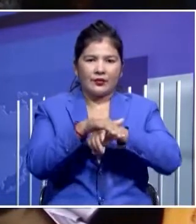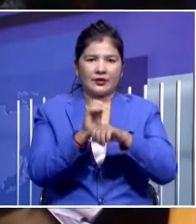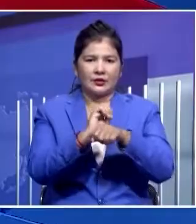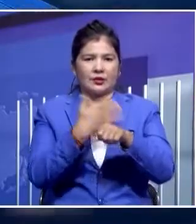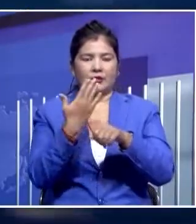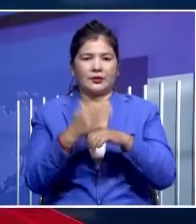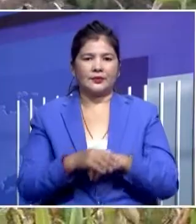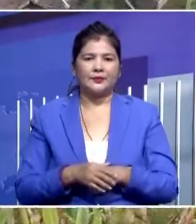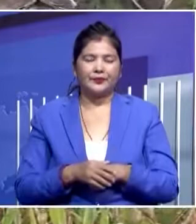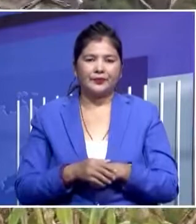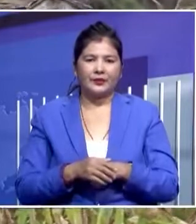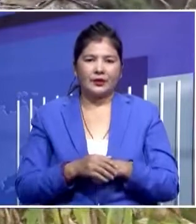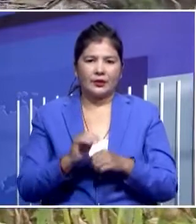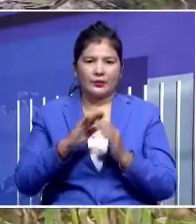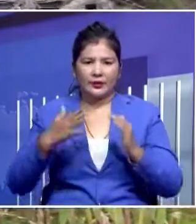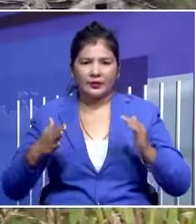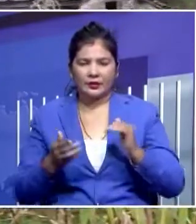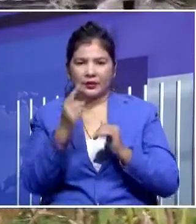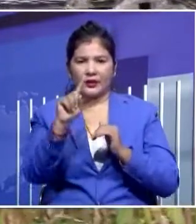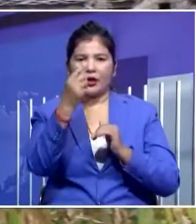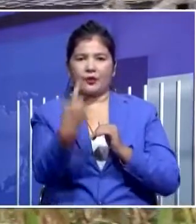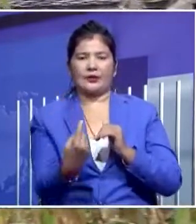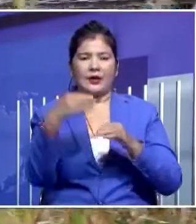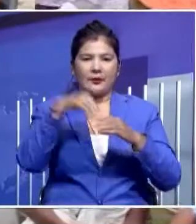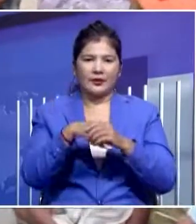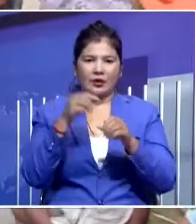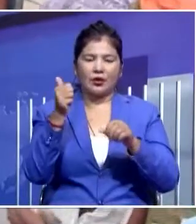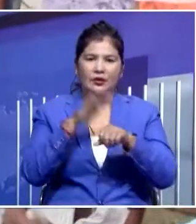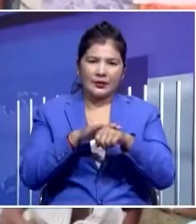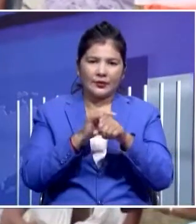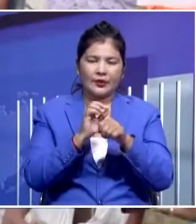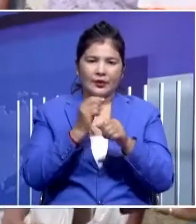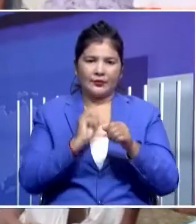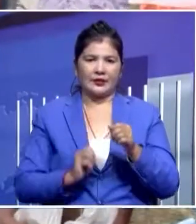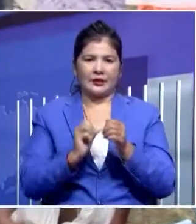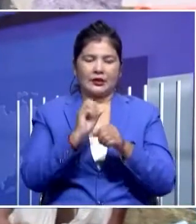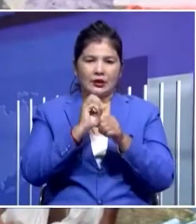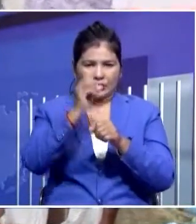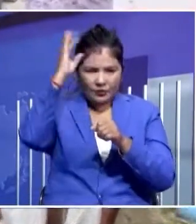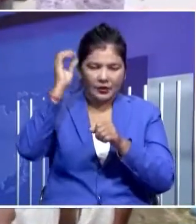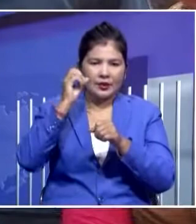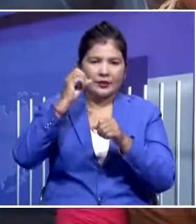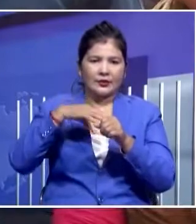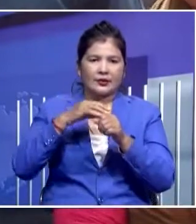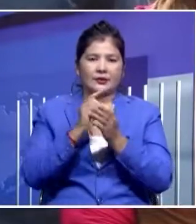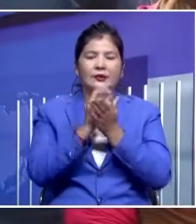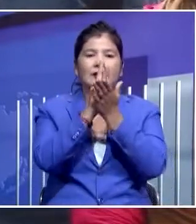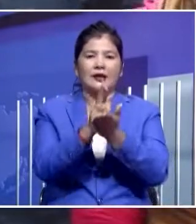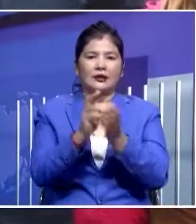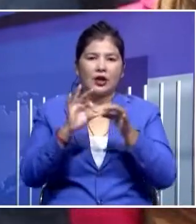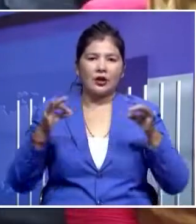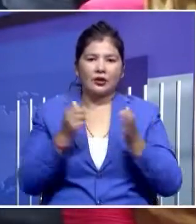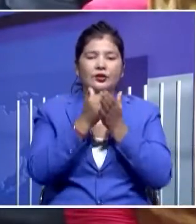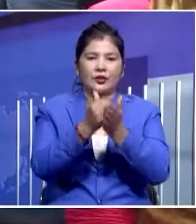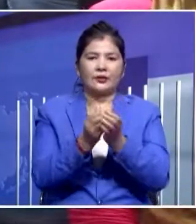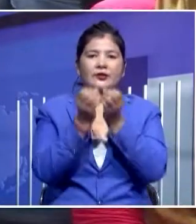संक्रमित। पहिरो गएको एक साताभित्रै अछामका पीडितलाई सुदूरपश्चिम प्रदेश सरकारको राहत, सहयोगका अन्य कार्यक्रम पनि प्रदान